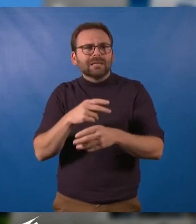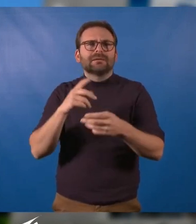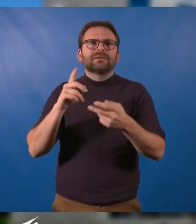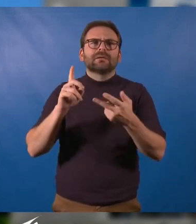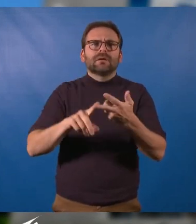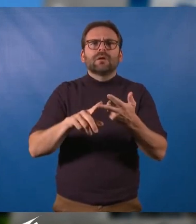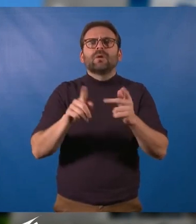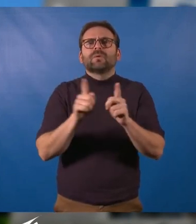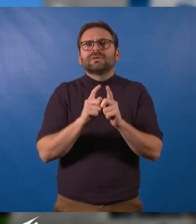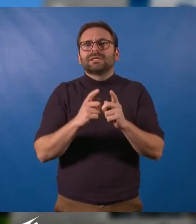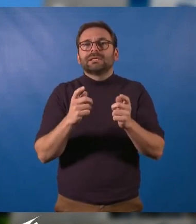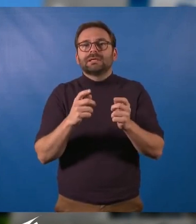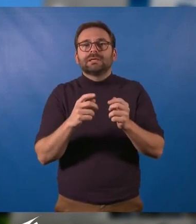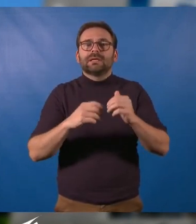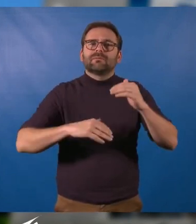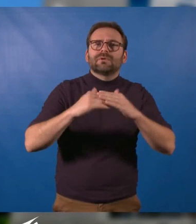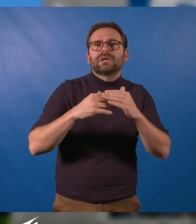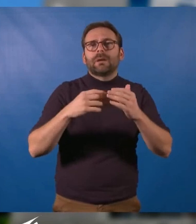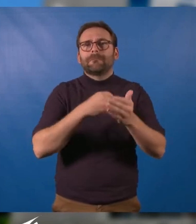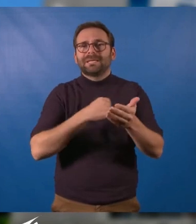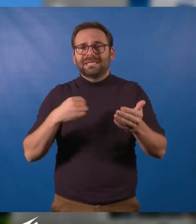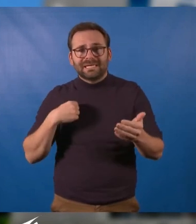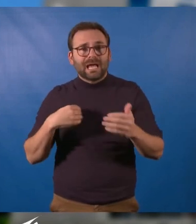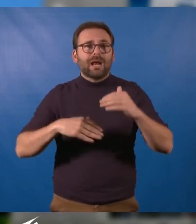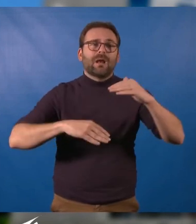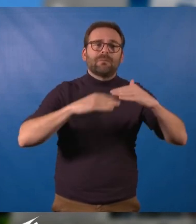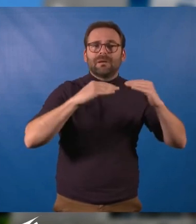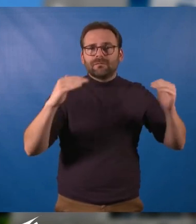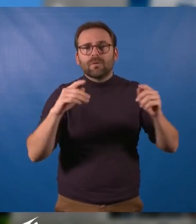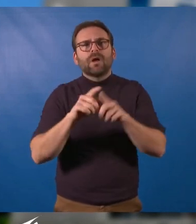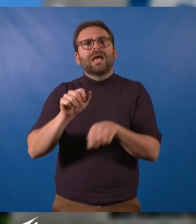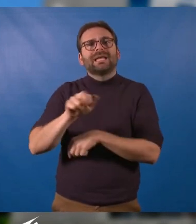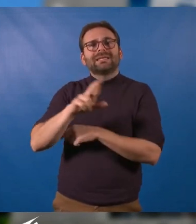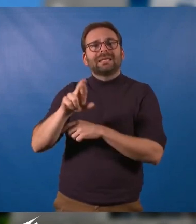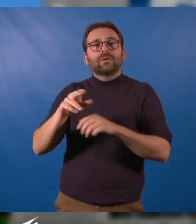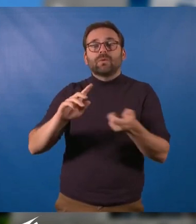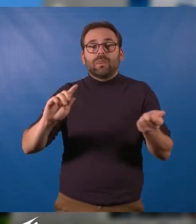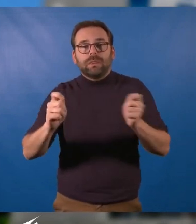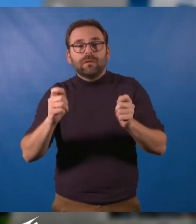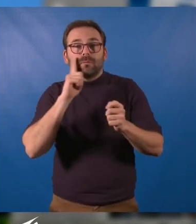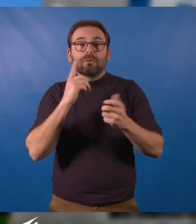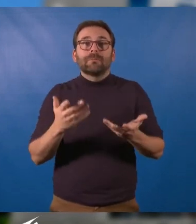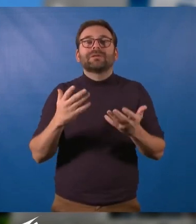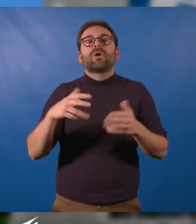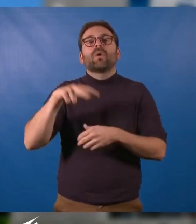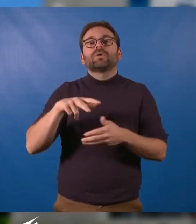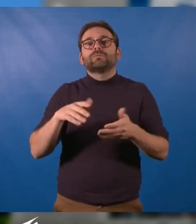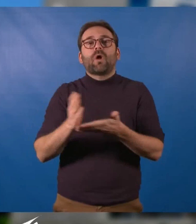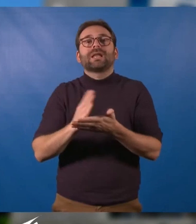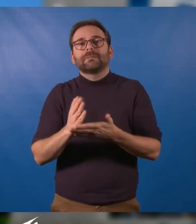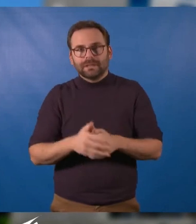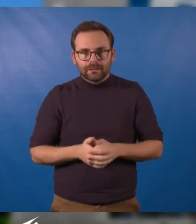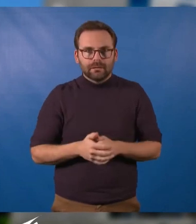franchises médicales et leur déplafonnement, remise en cause de la loi SRU par l'inclusion du logement intermédiaire dans le calcul